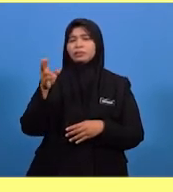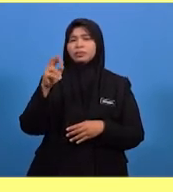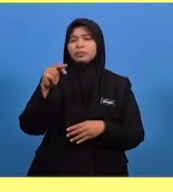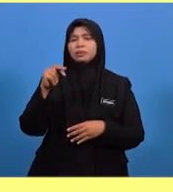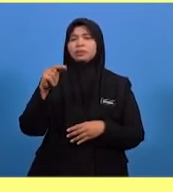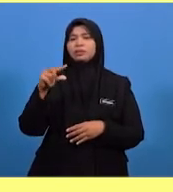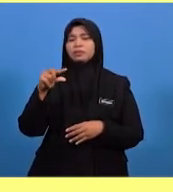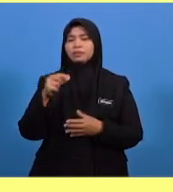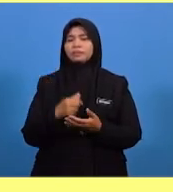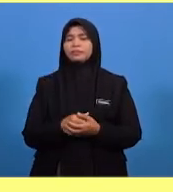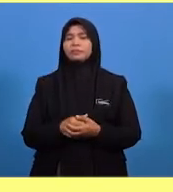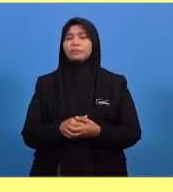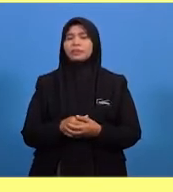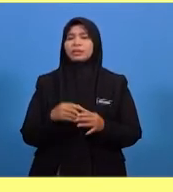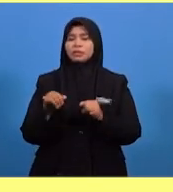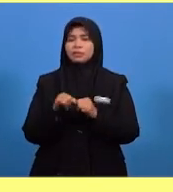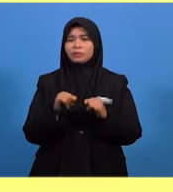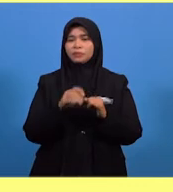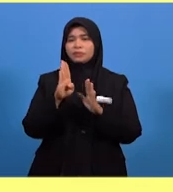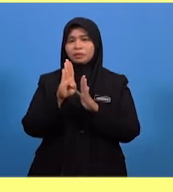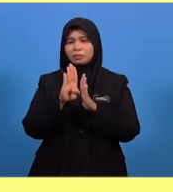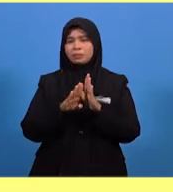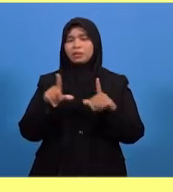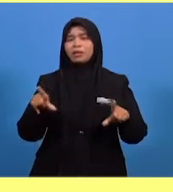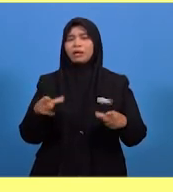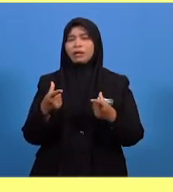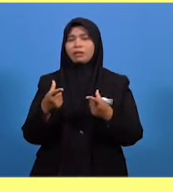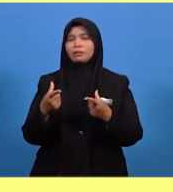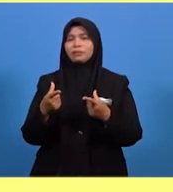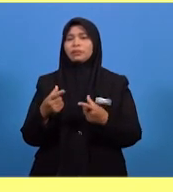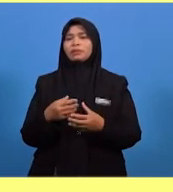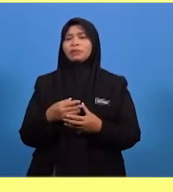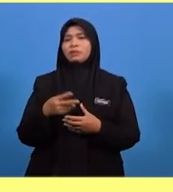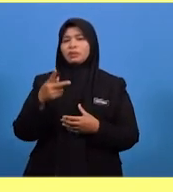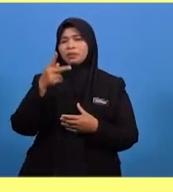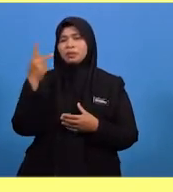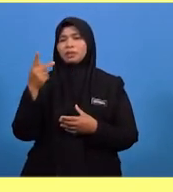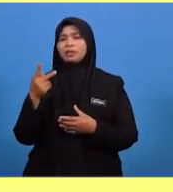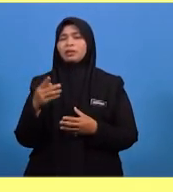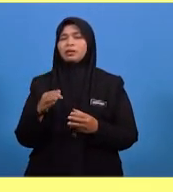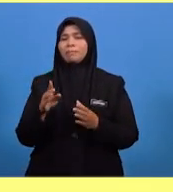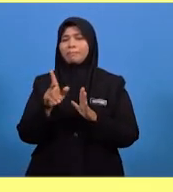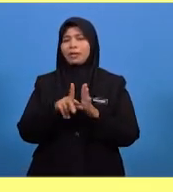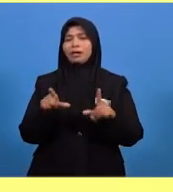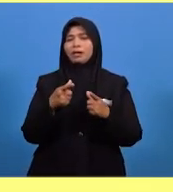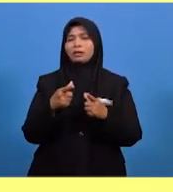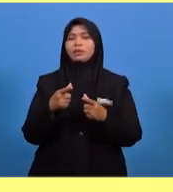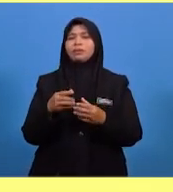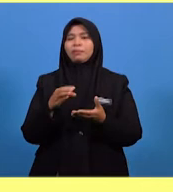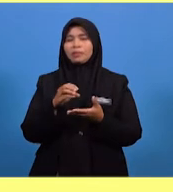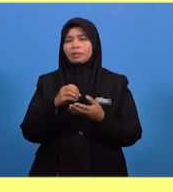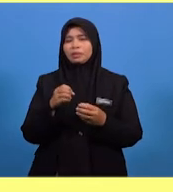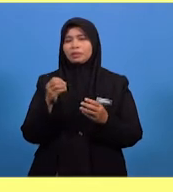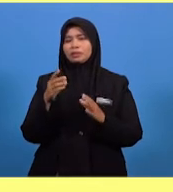know it permusuhan berlaku antara bekas gerila pribumi yang dilatih oleh Services rekening